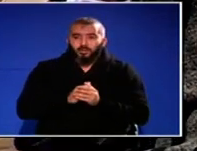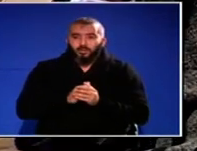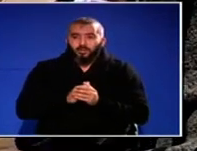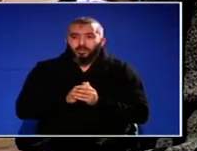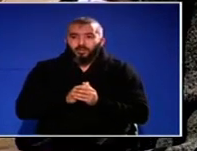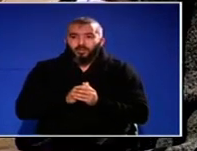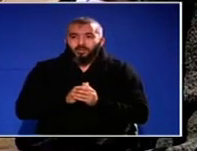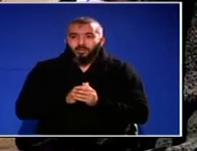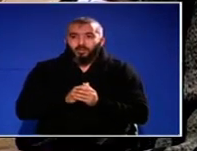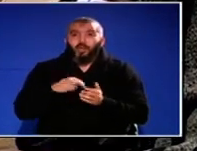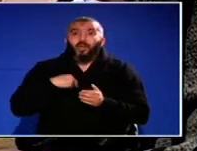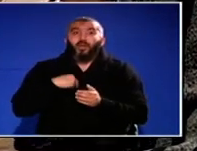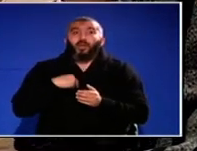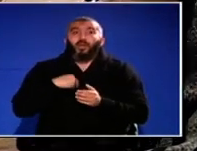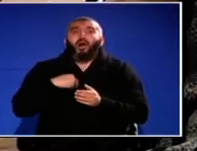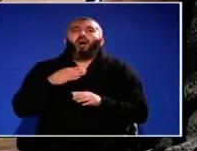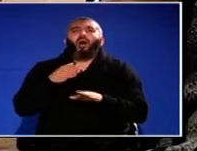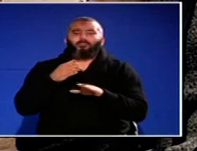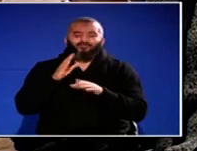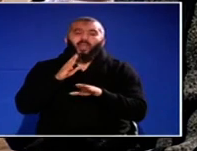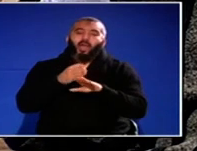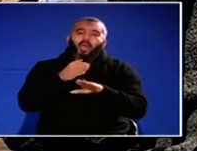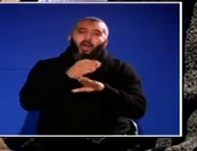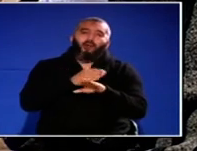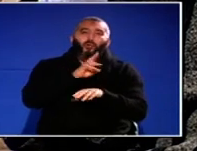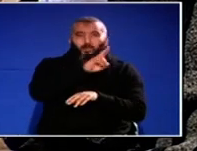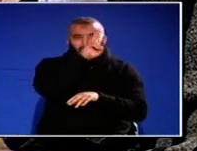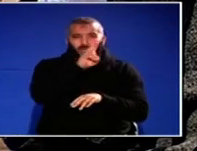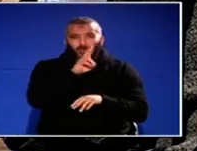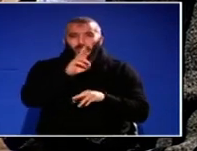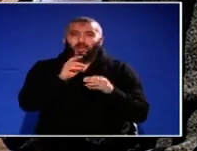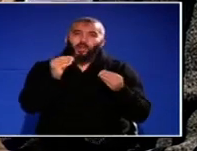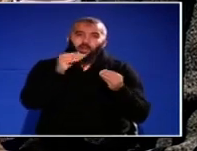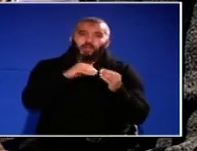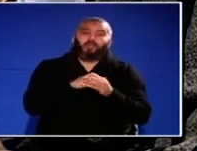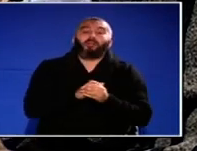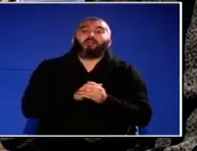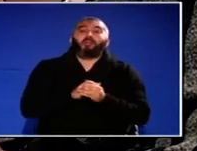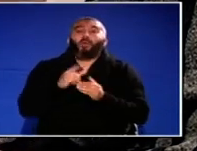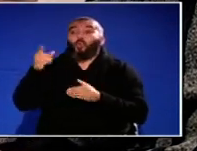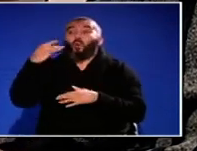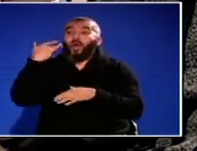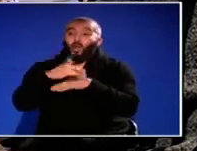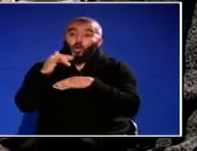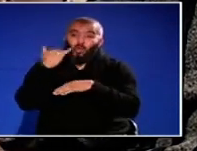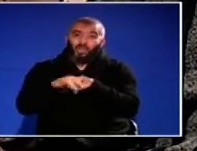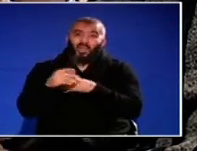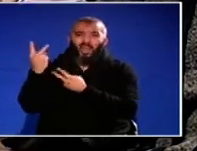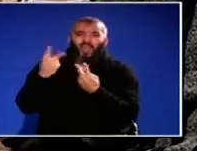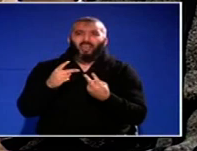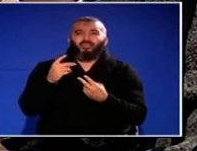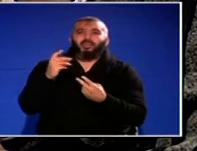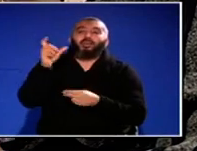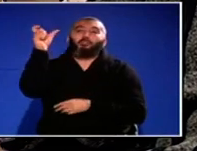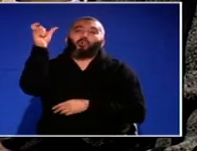الركعه الثانيه. أيوة. انا نط درت على مذهب المالكيه نط وجبت الفاتحه سرا